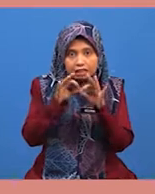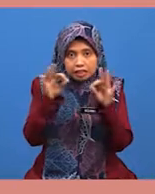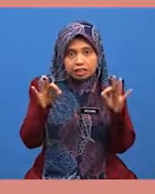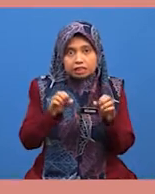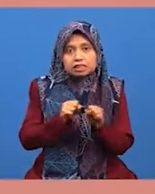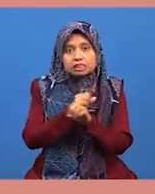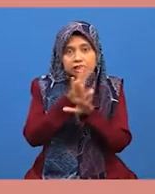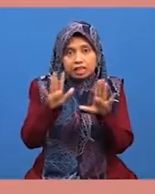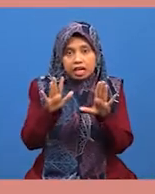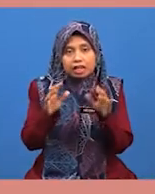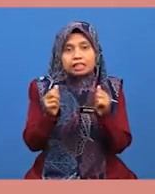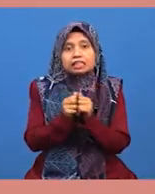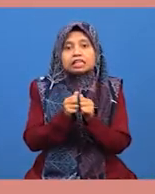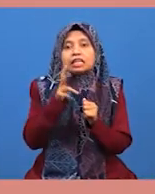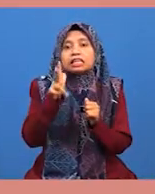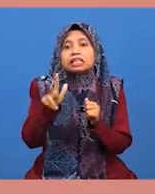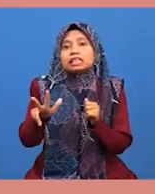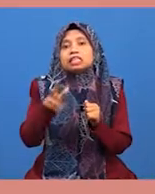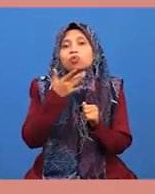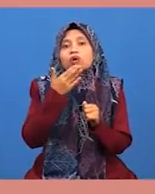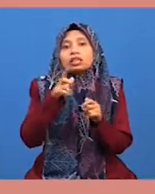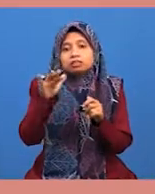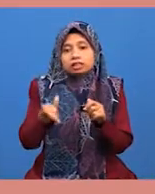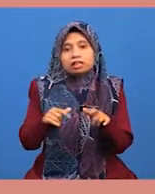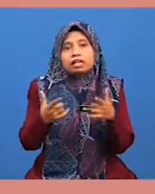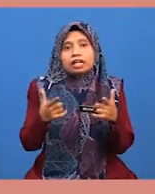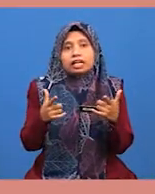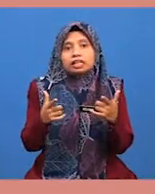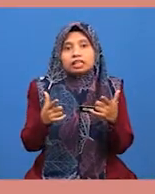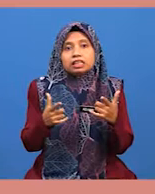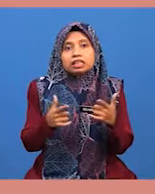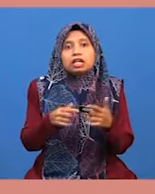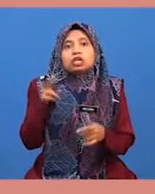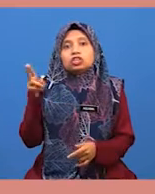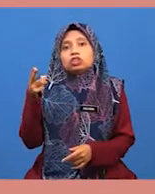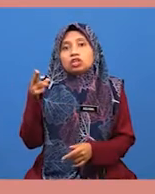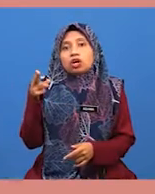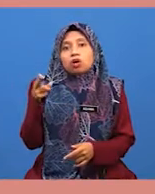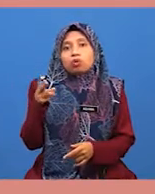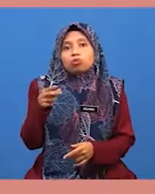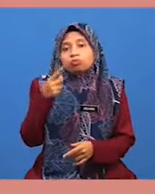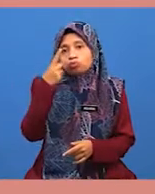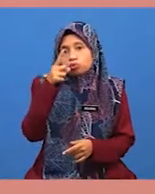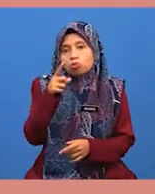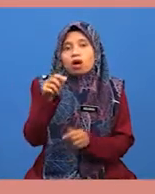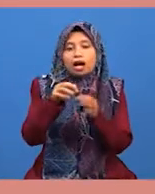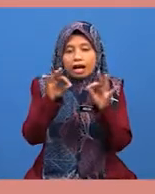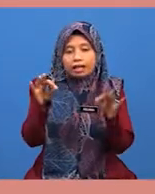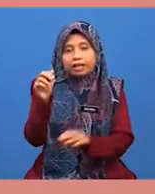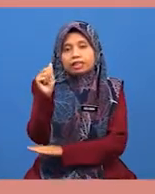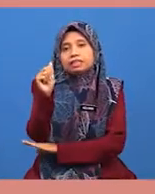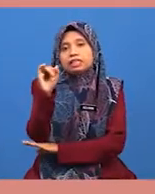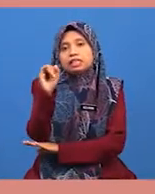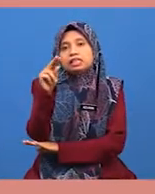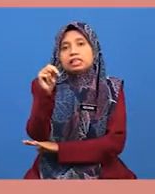menggunakan tiga warna yang berbeza, iaitu warna hijau untuk ayat induk, warna ungu